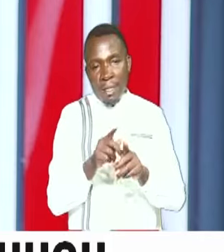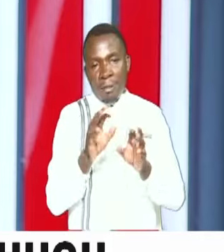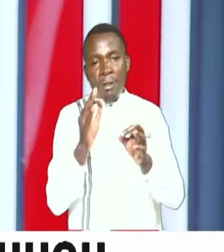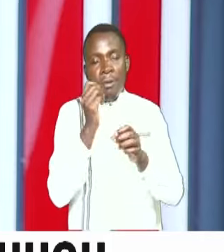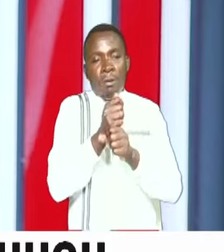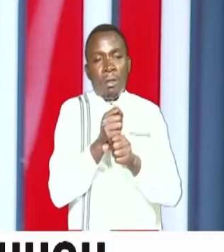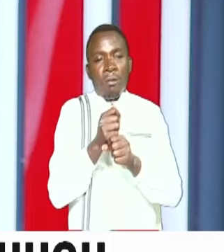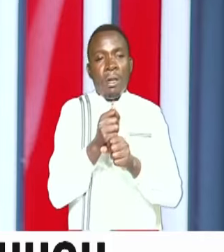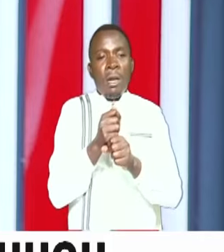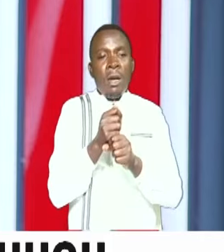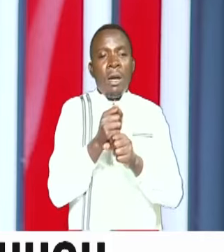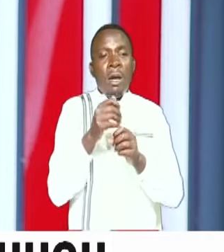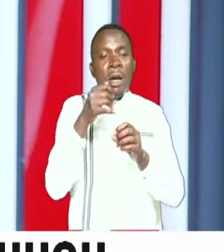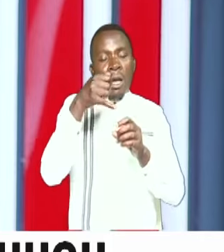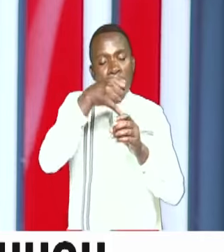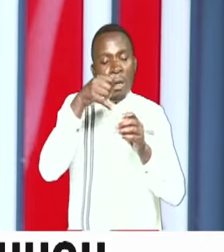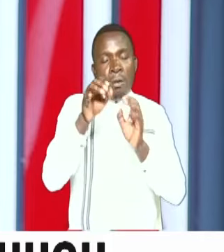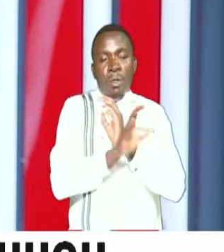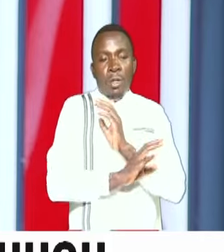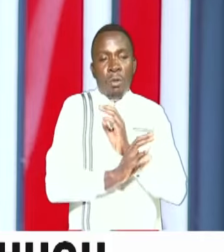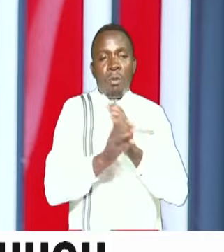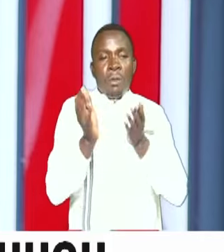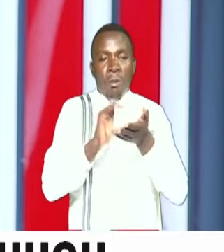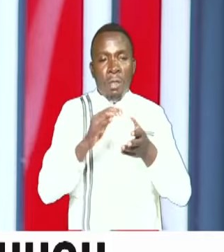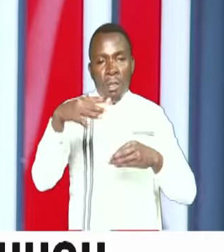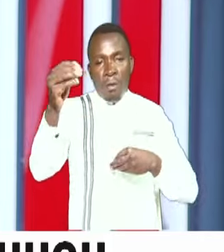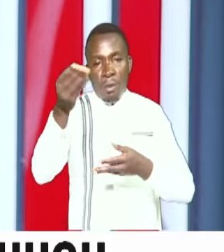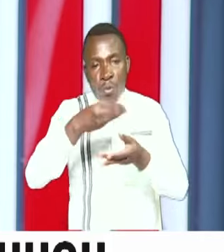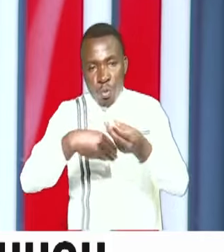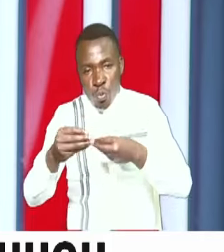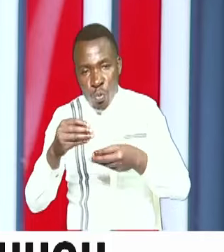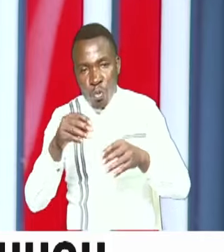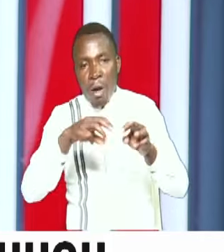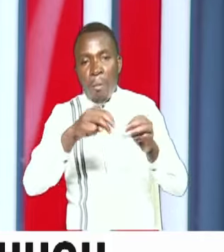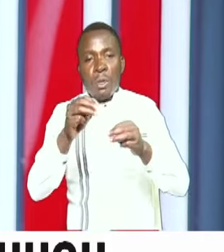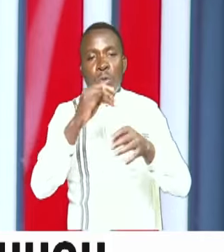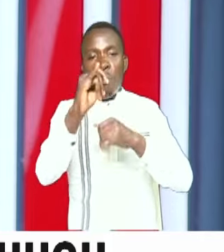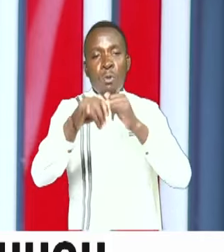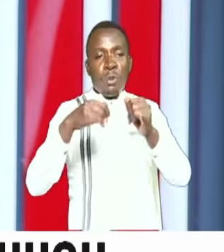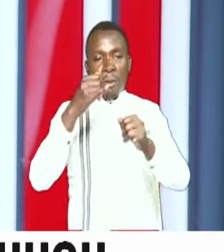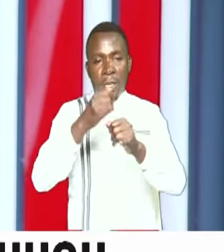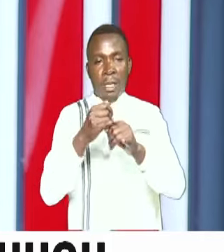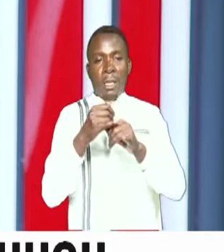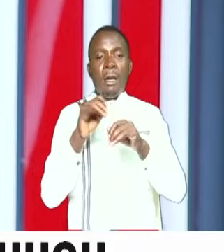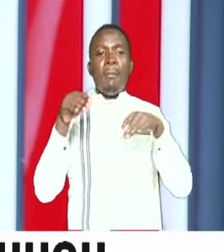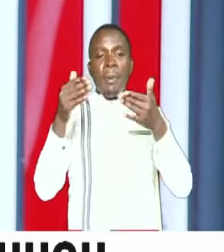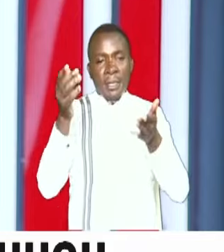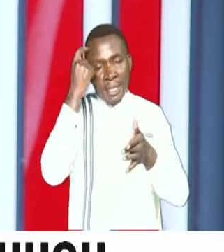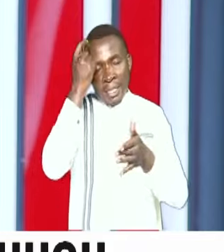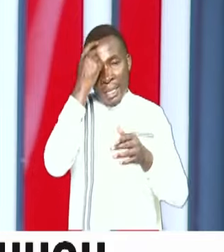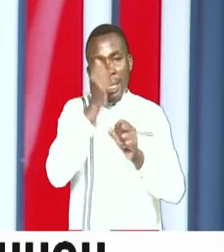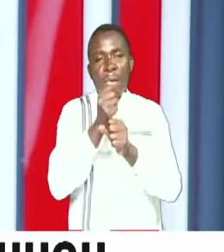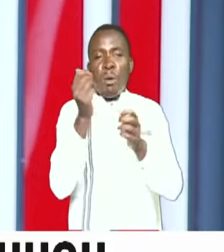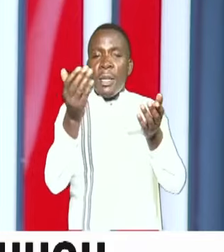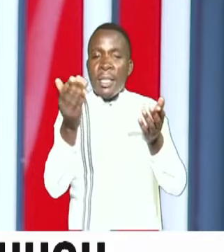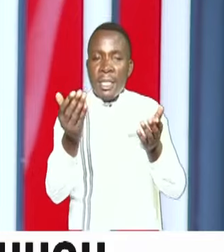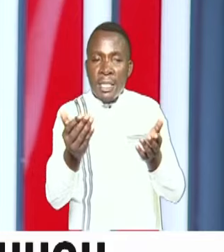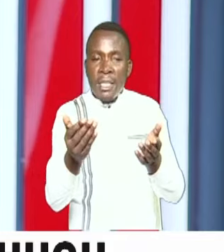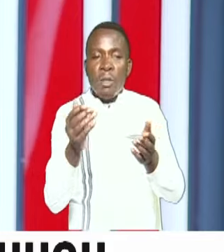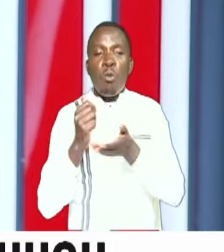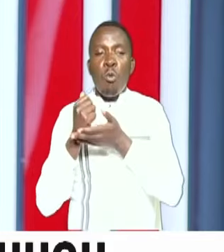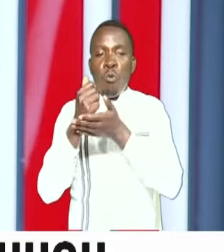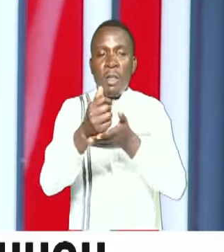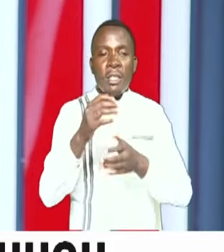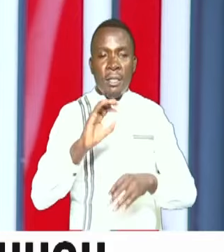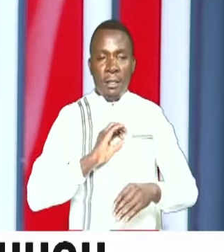nabyo kandi bikongera bikajya gucuruzwa ku masoko mpuzamahanga igikorwa rero ku rwego rwa leta no gufasha abanyenganda